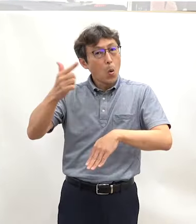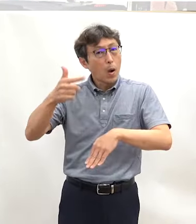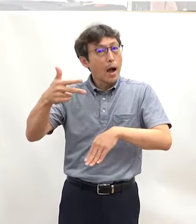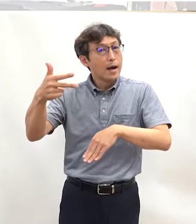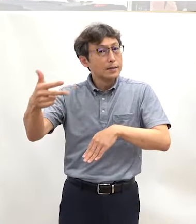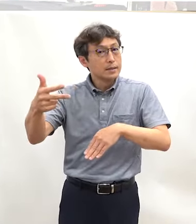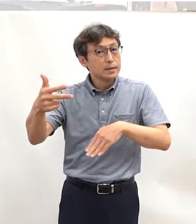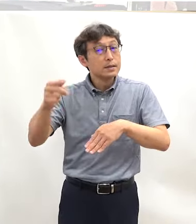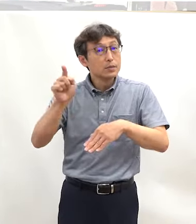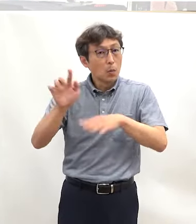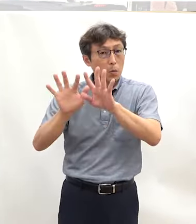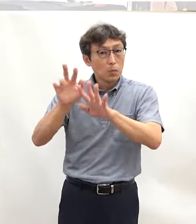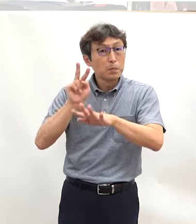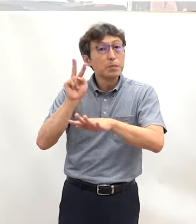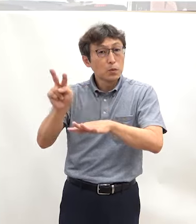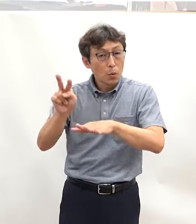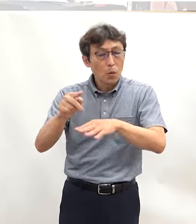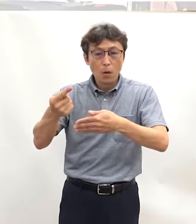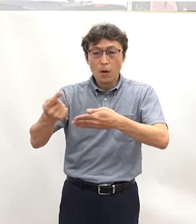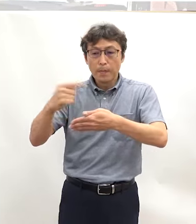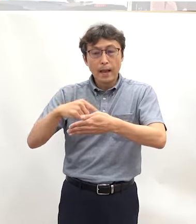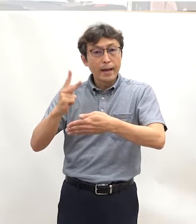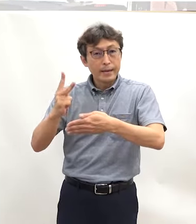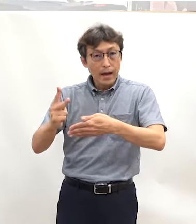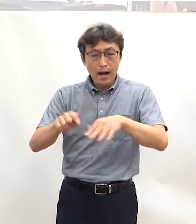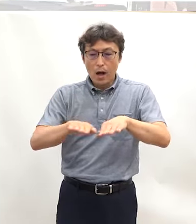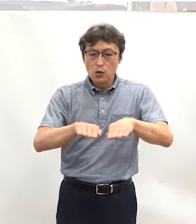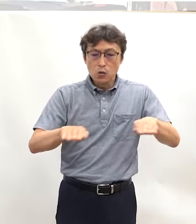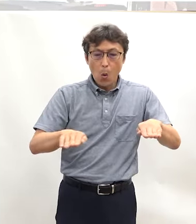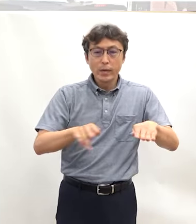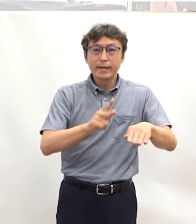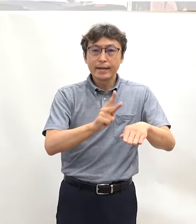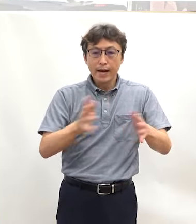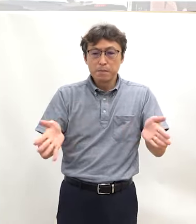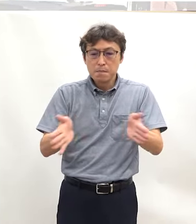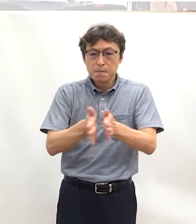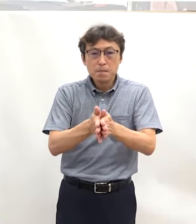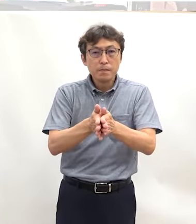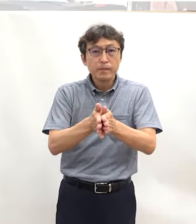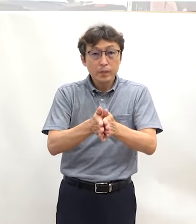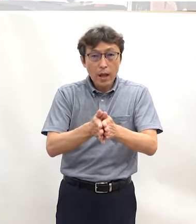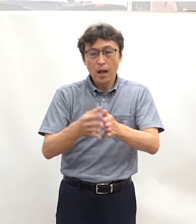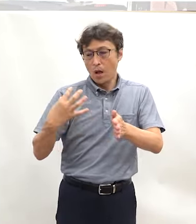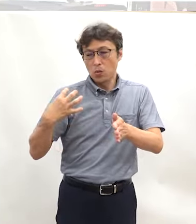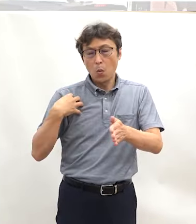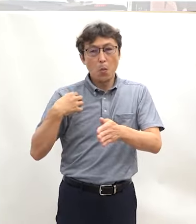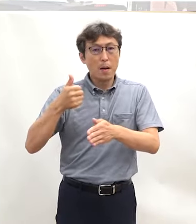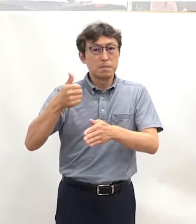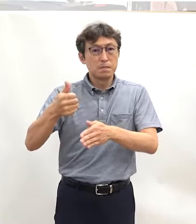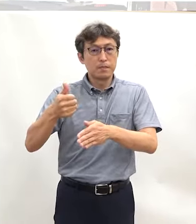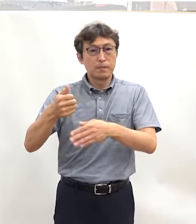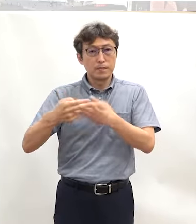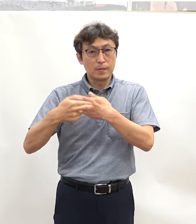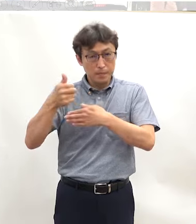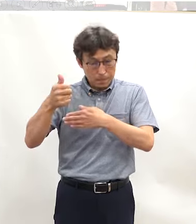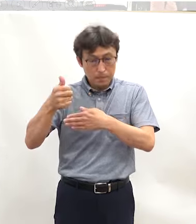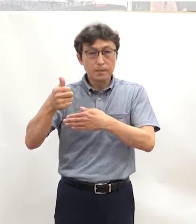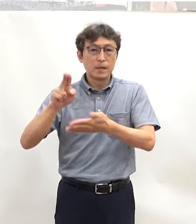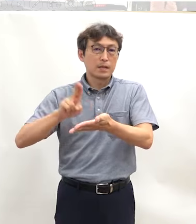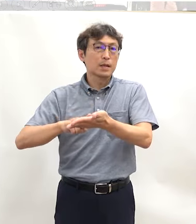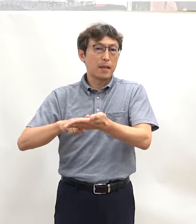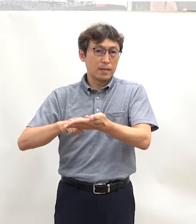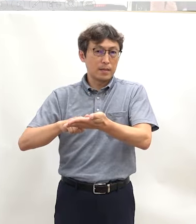、小児科と内科を一緒にして当番院を作ったりしているケースもあるんですが、できる限り小児科を独立